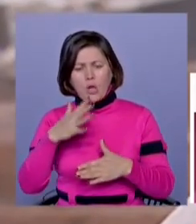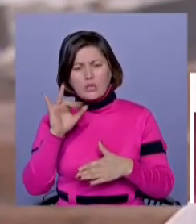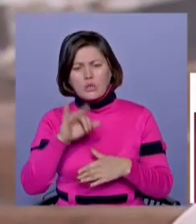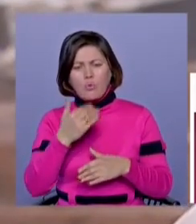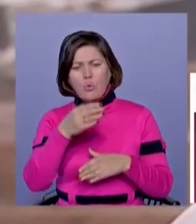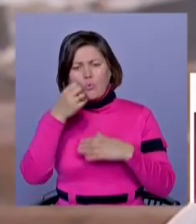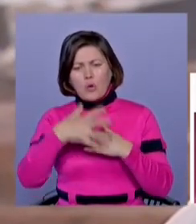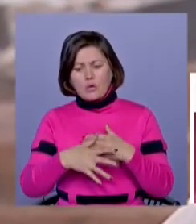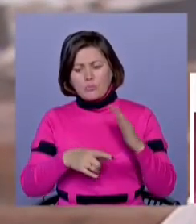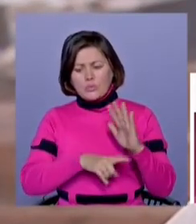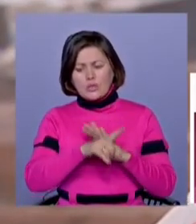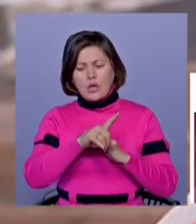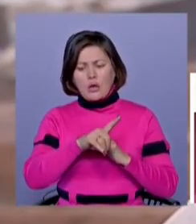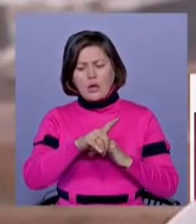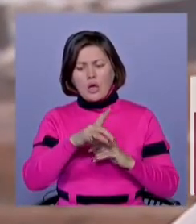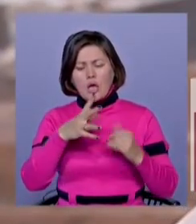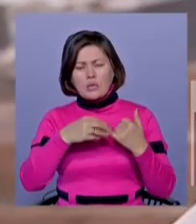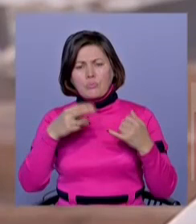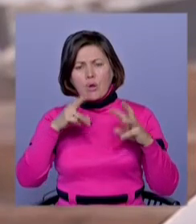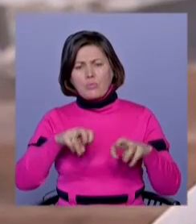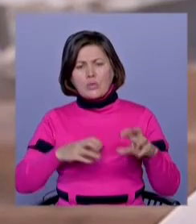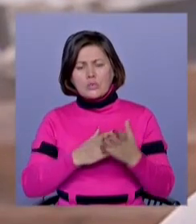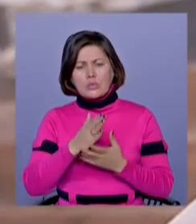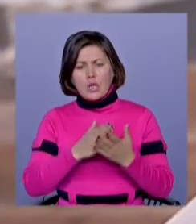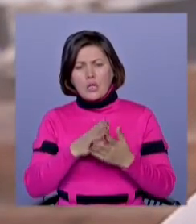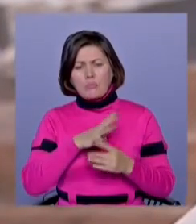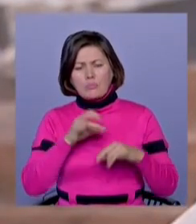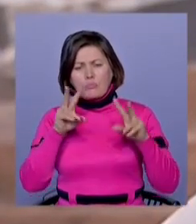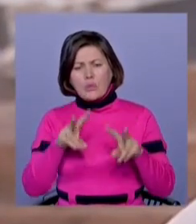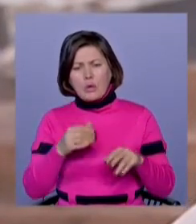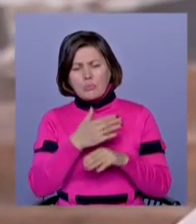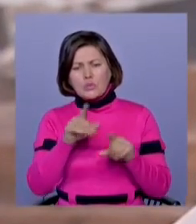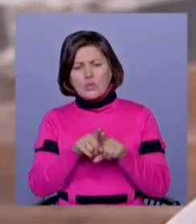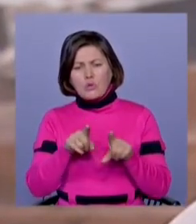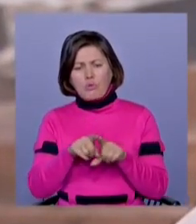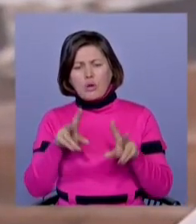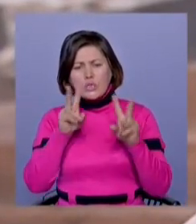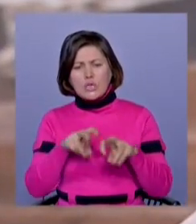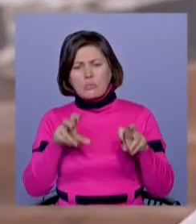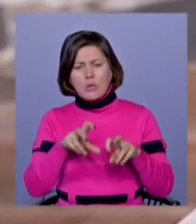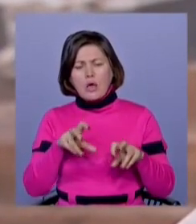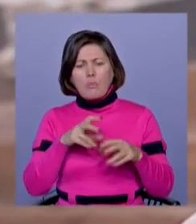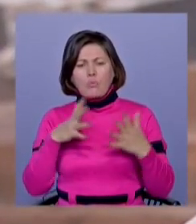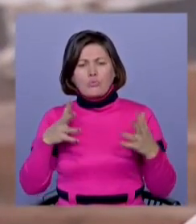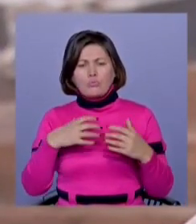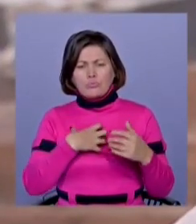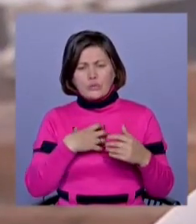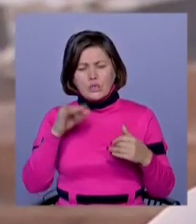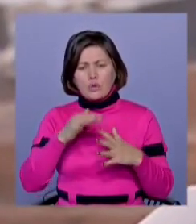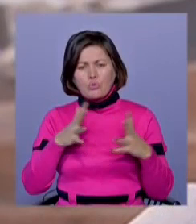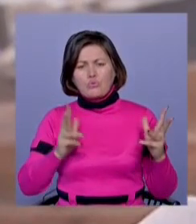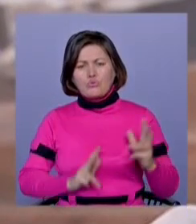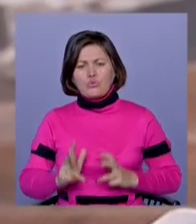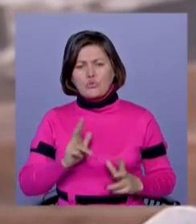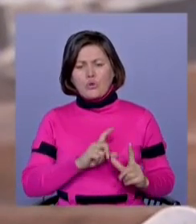сол орталықтан бастап мынау археология саласы арнайы бір іргелі зерттеулермен айналысып үлкен